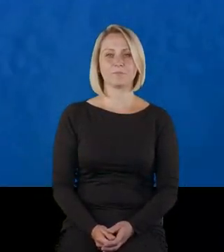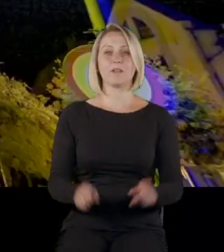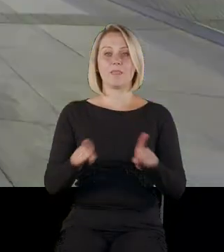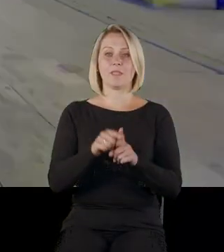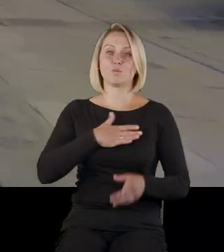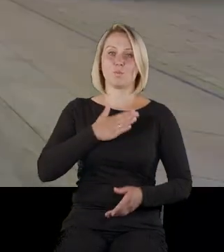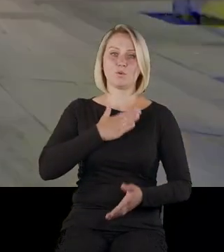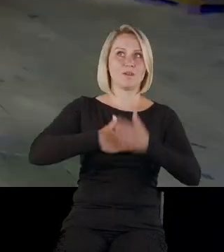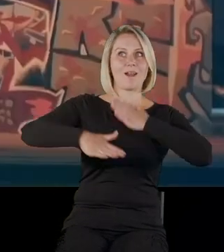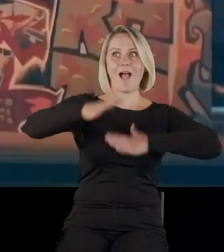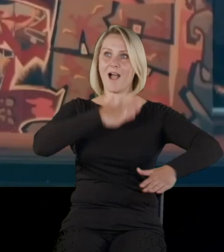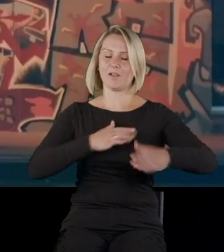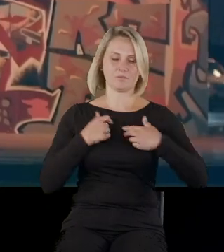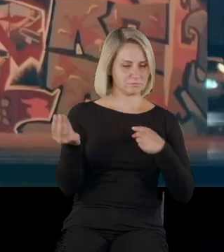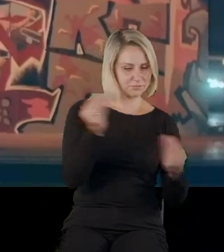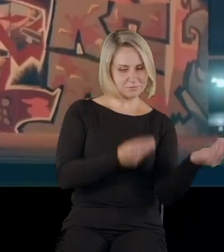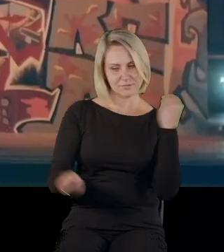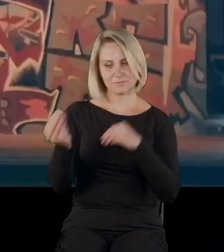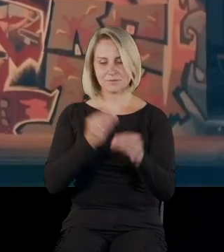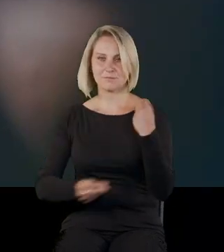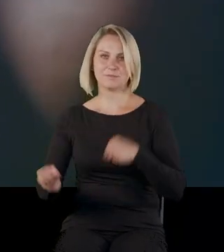Poczuj radość tworzenia.